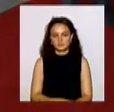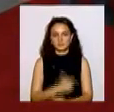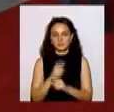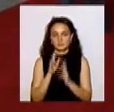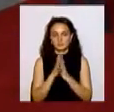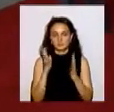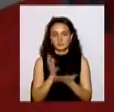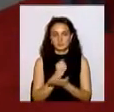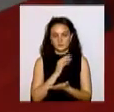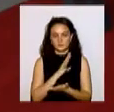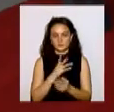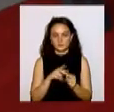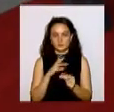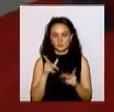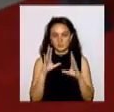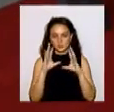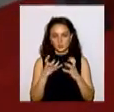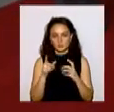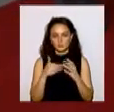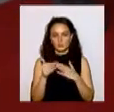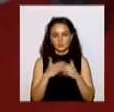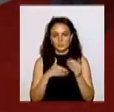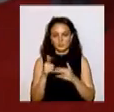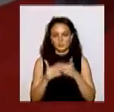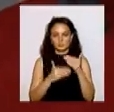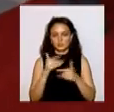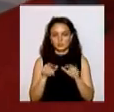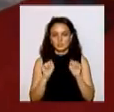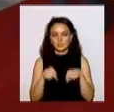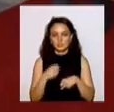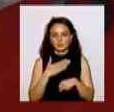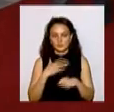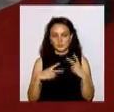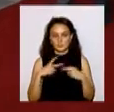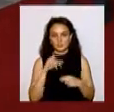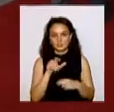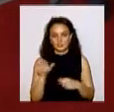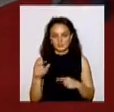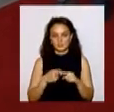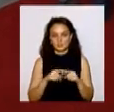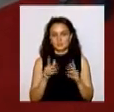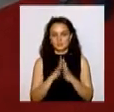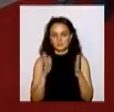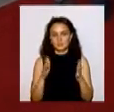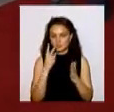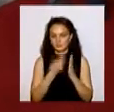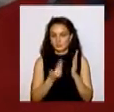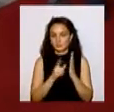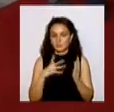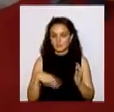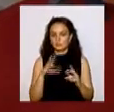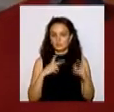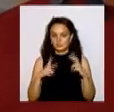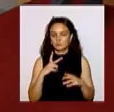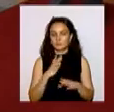ხელოვნებისა და ჰუმანიტარულ მეცნიერებათა სკოლა პროექტის 4-ვე მონაწილეს. პირველში ლიდერები პასტიტოტი და სტუდენტი ხელმოვაში.